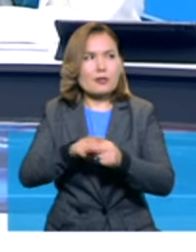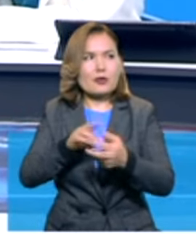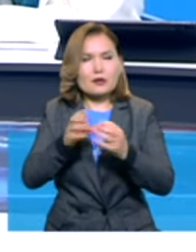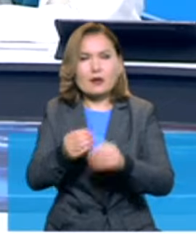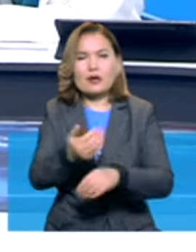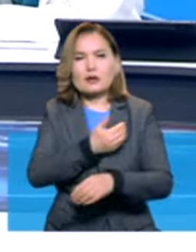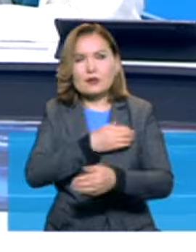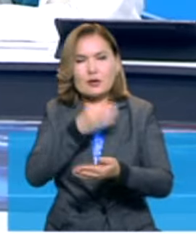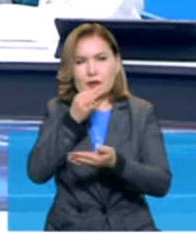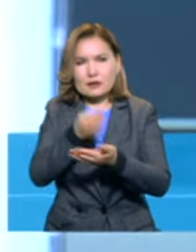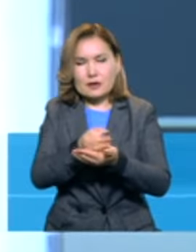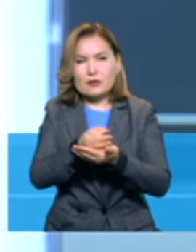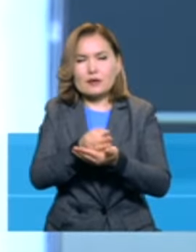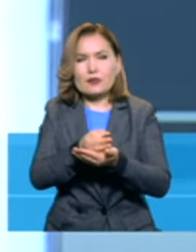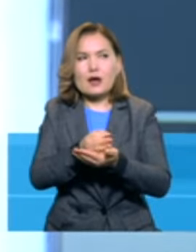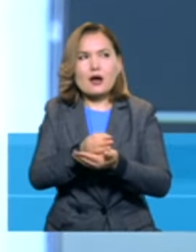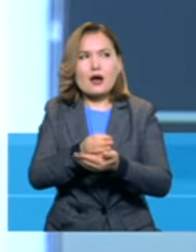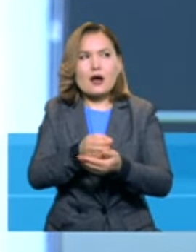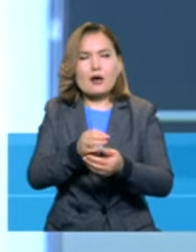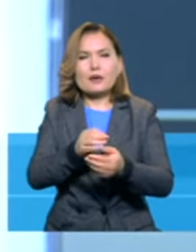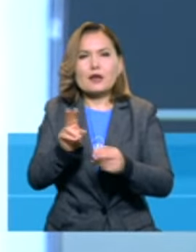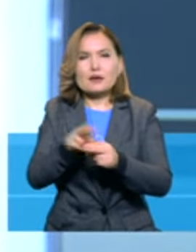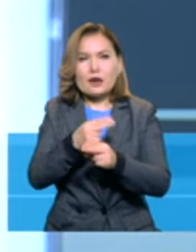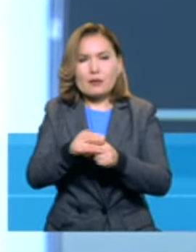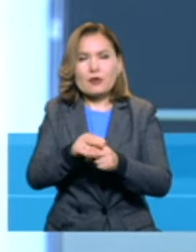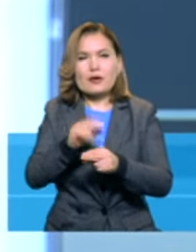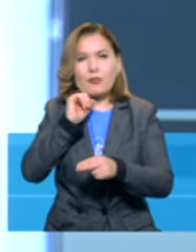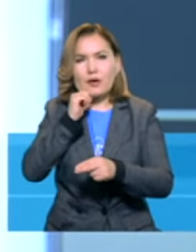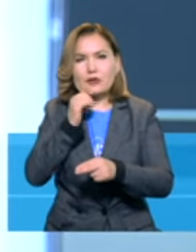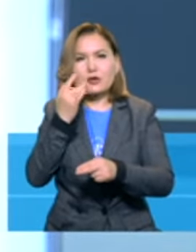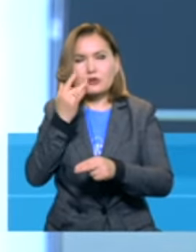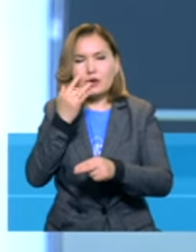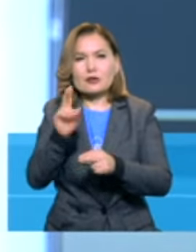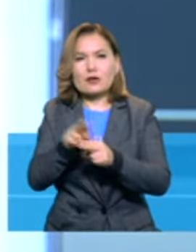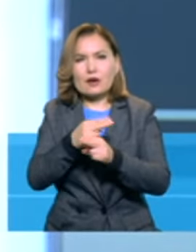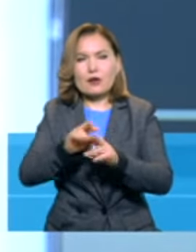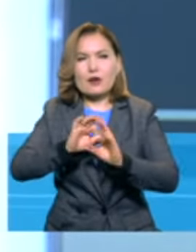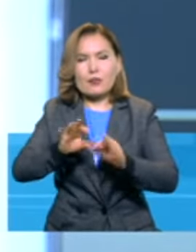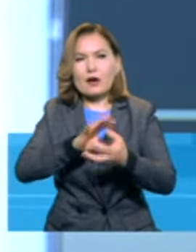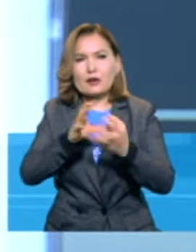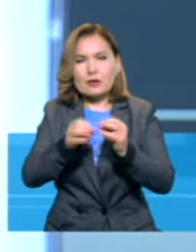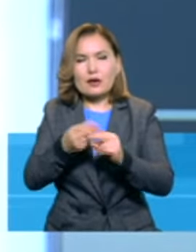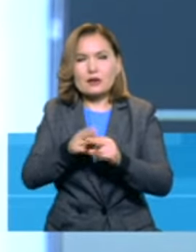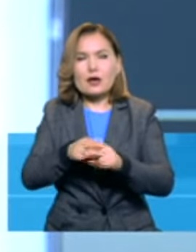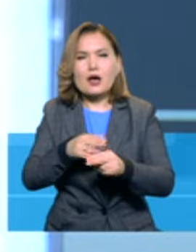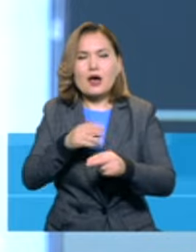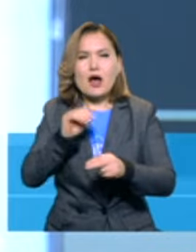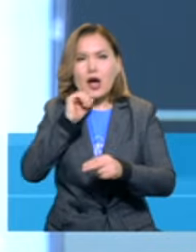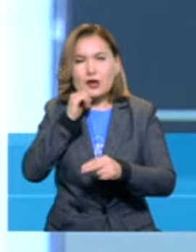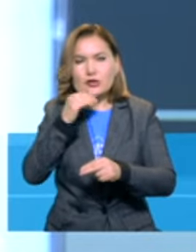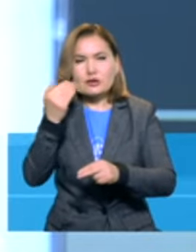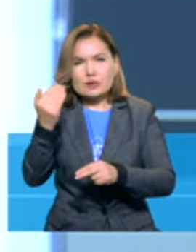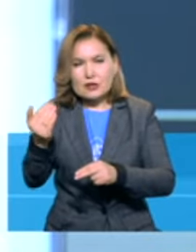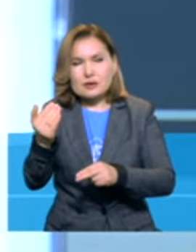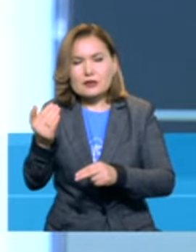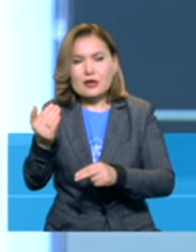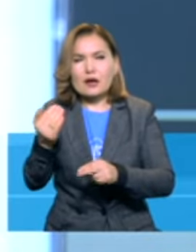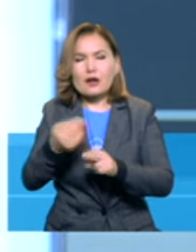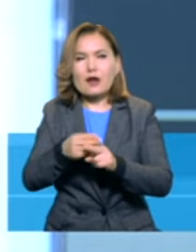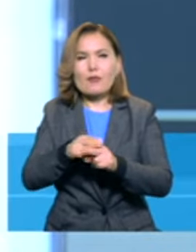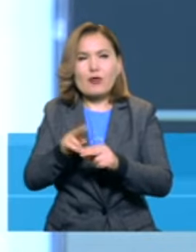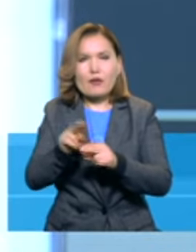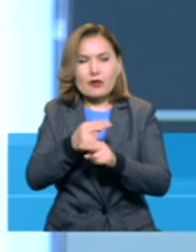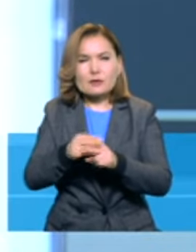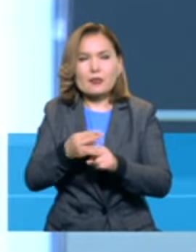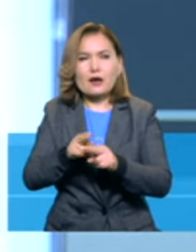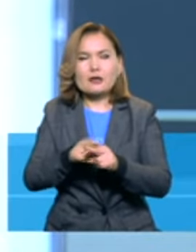айта кетейін, бұл тәрбиенің бәрін әжесі берді. Өзі әжесінің қызы, әкесі берді. Гаухар алты баланың